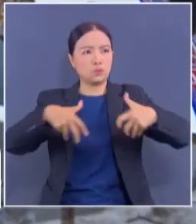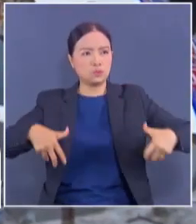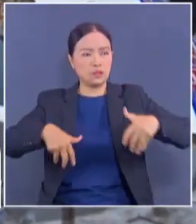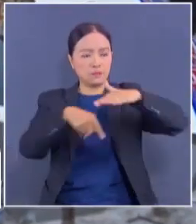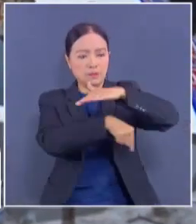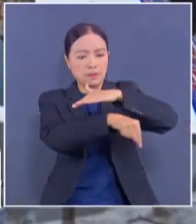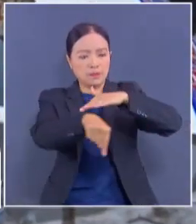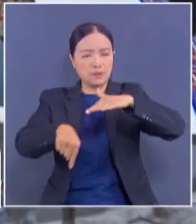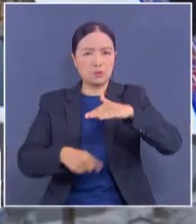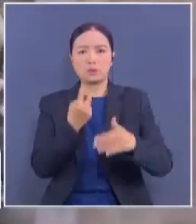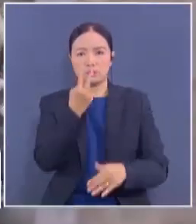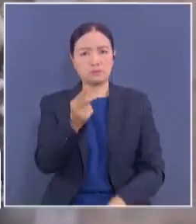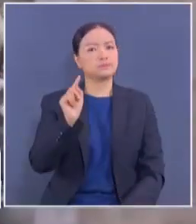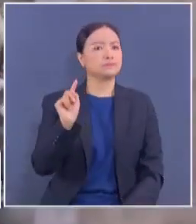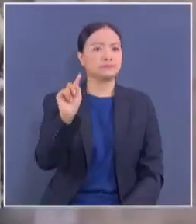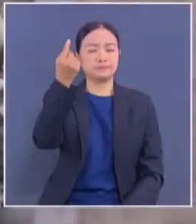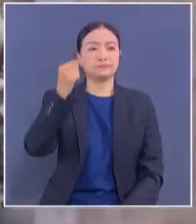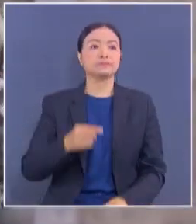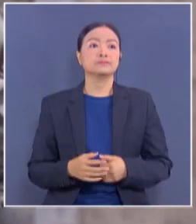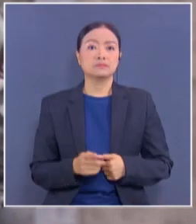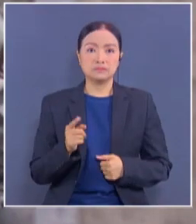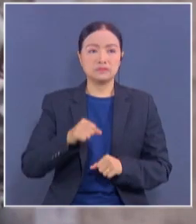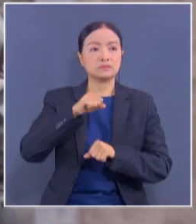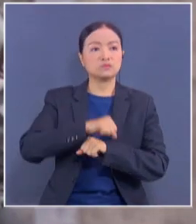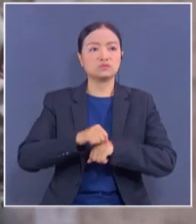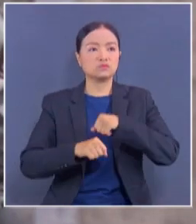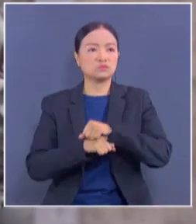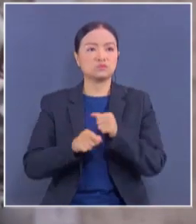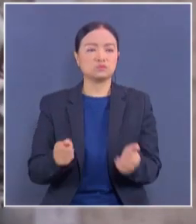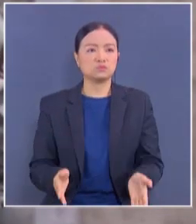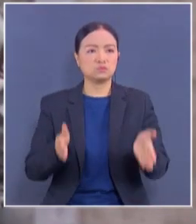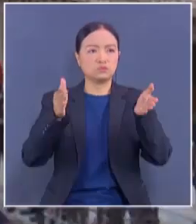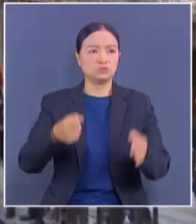อย่างละเอียดอีกครั้งหนึ่งค่ะ ครับ บริเวณนั้นนี่ก่อสร้างเป็นทาวน์โฮมนะคะทาวน์โฮม5ชั้นนะคะ